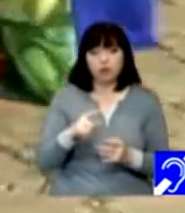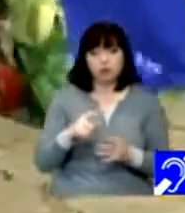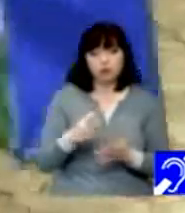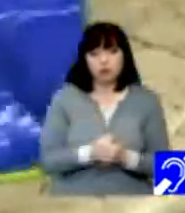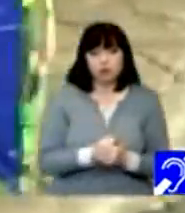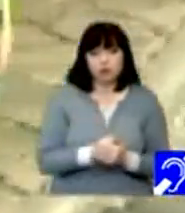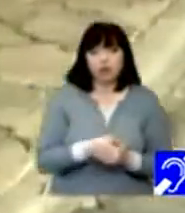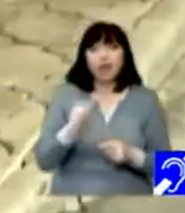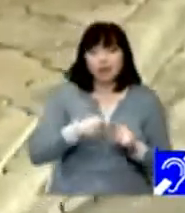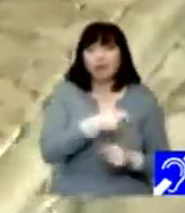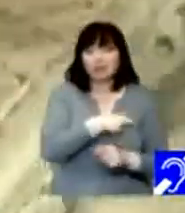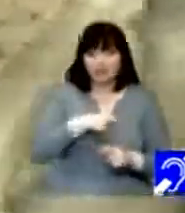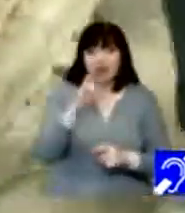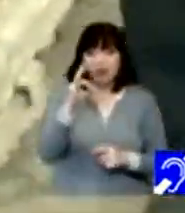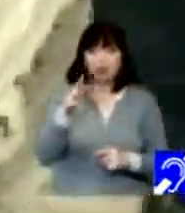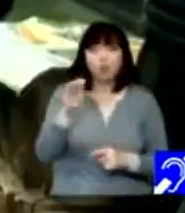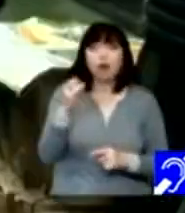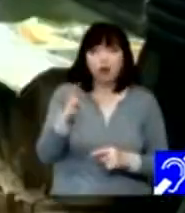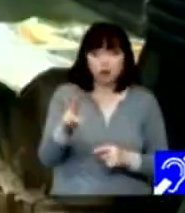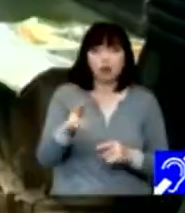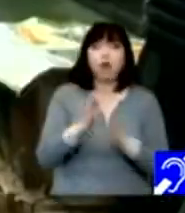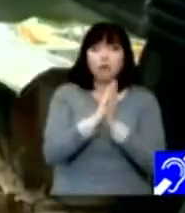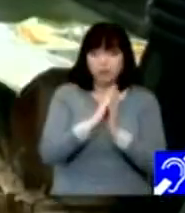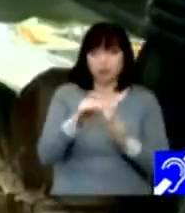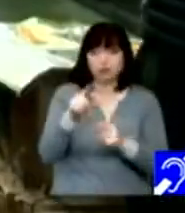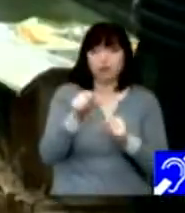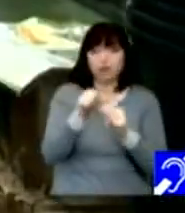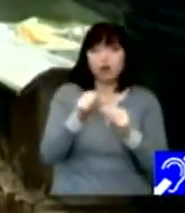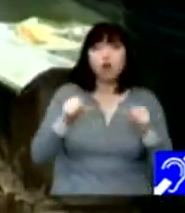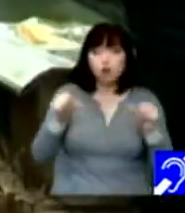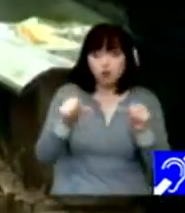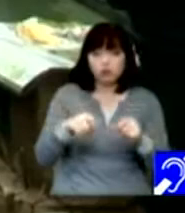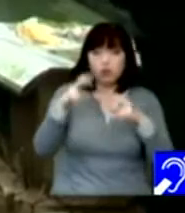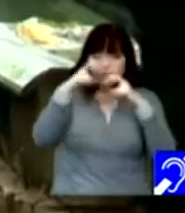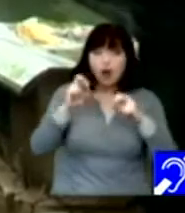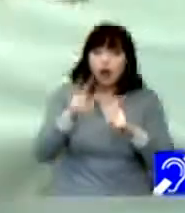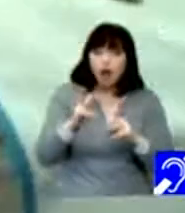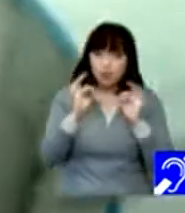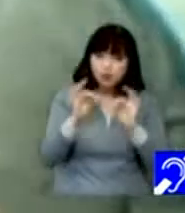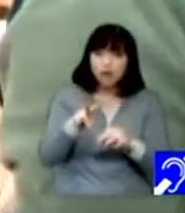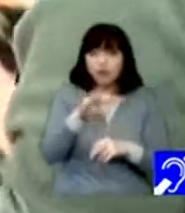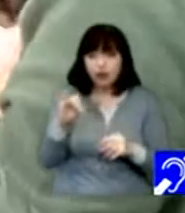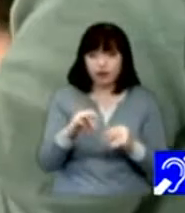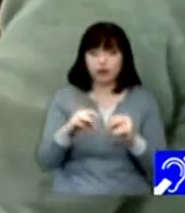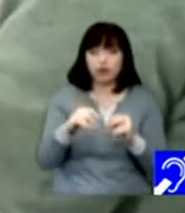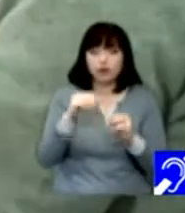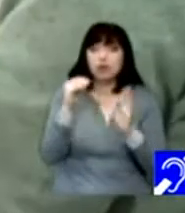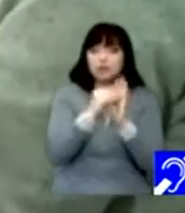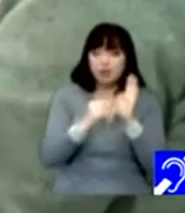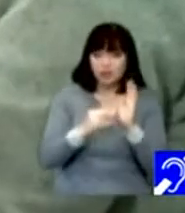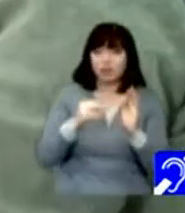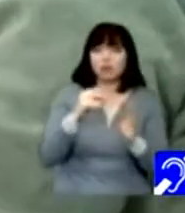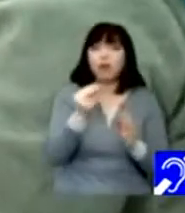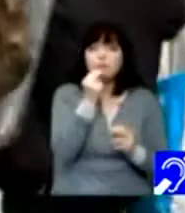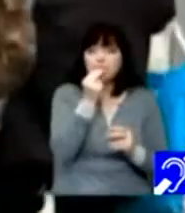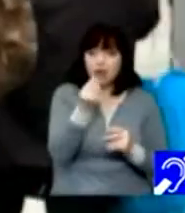veniturilor. Deputatul PAS Radu Marian a solicitat astăzi Consiliului Concurenței să investigheze cum sunt stabilite prețurile în domeniile industriei